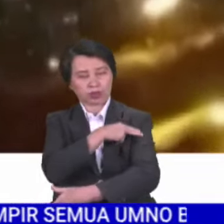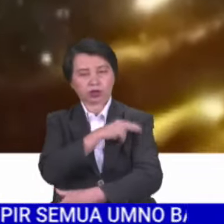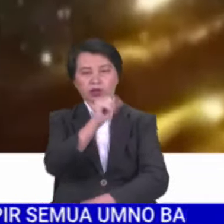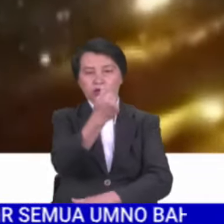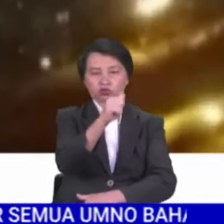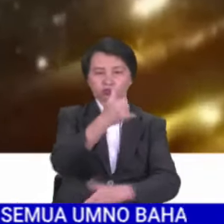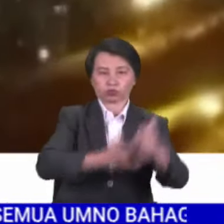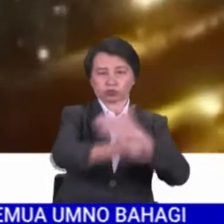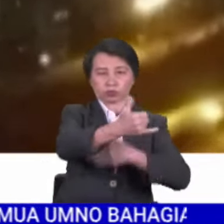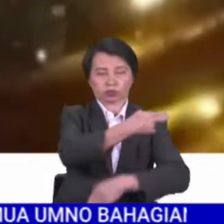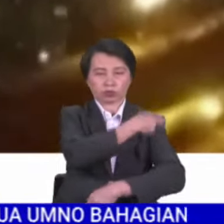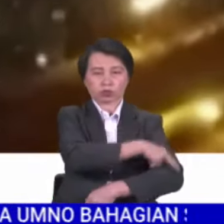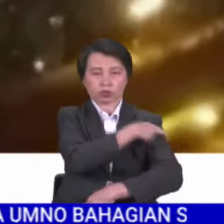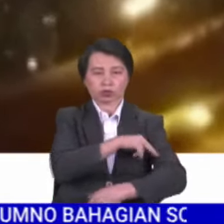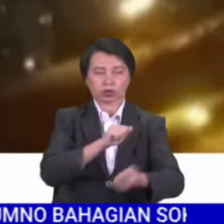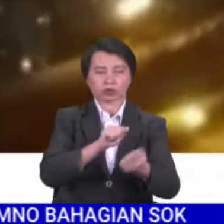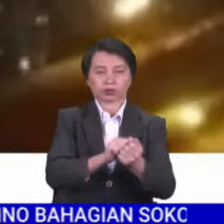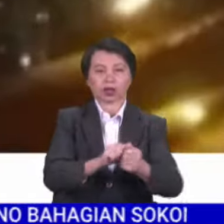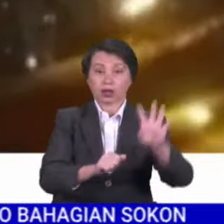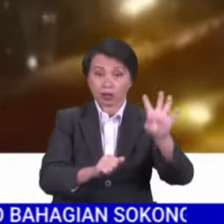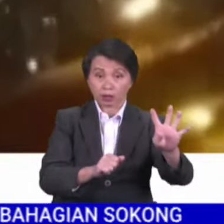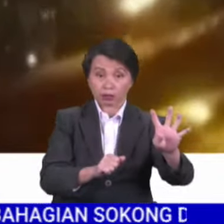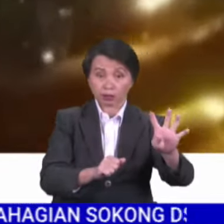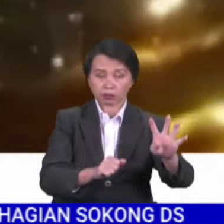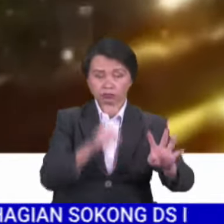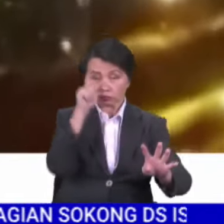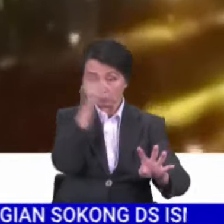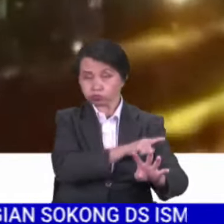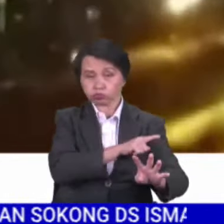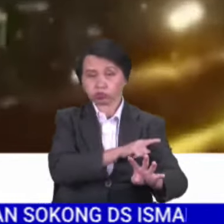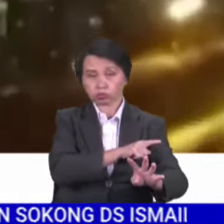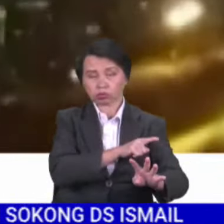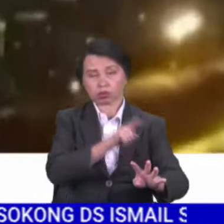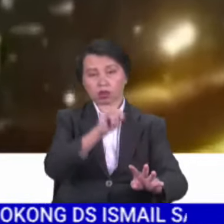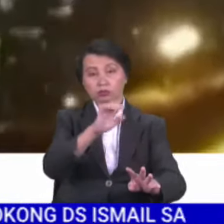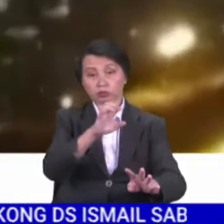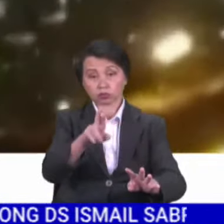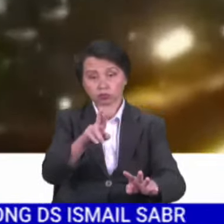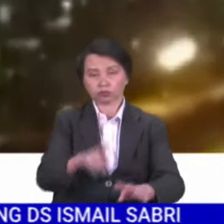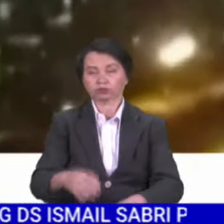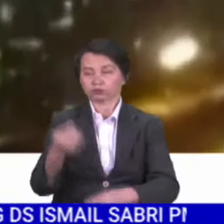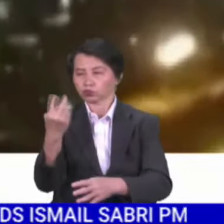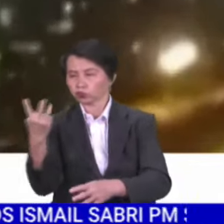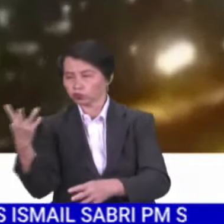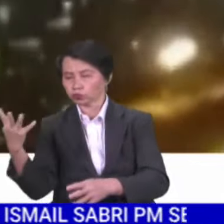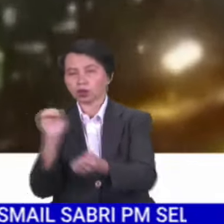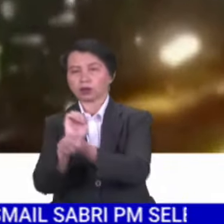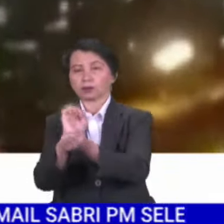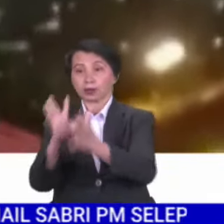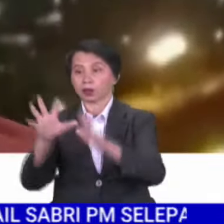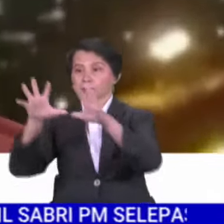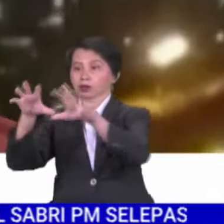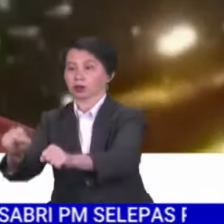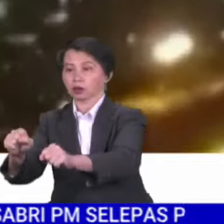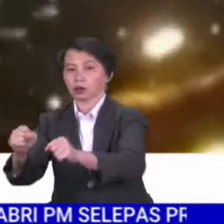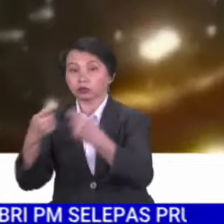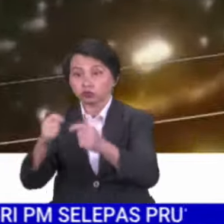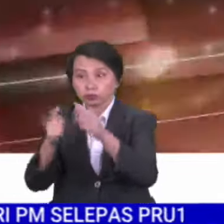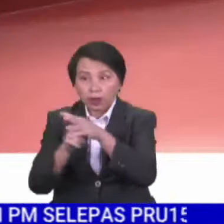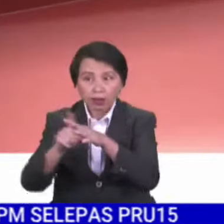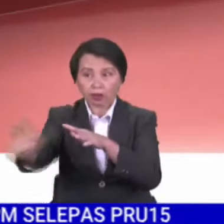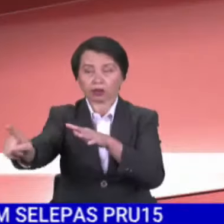lagi dimasukkan ke hospital dengan 4 daripadanya dilaporkan kritikal. Beberapa banduan juga berjaya diberkas selepas cuba meloloskan